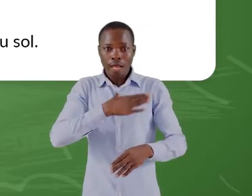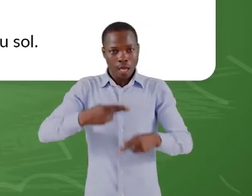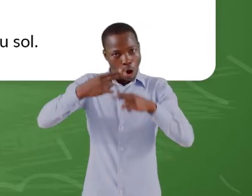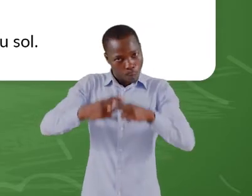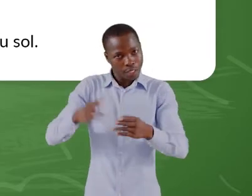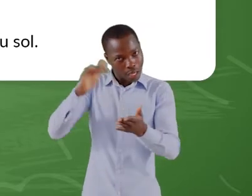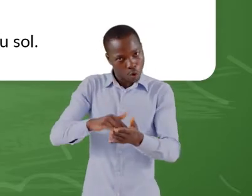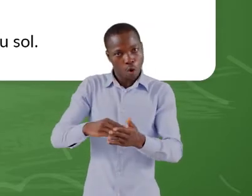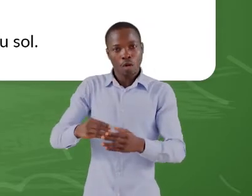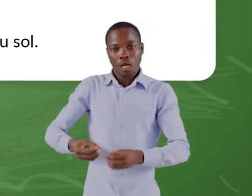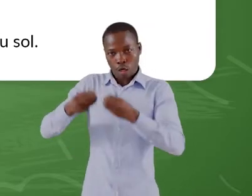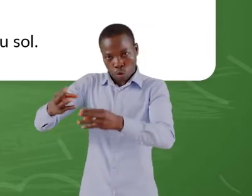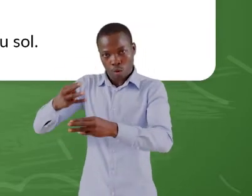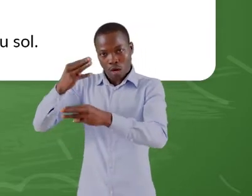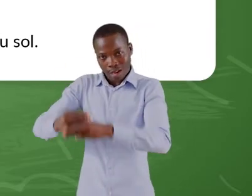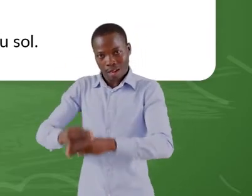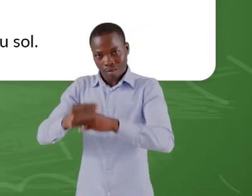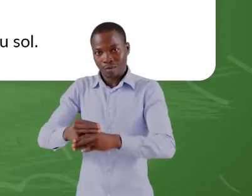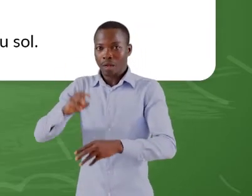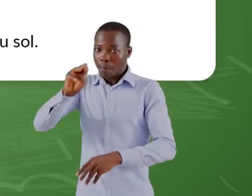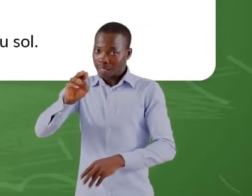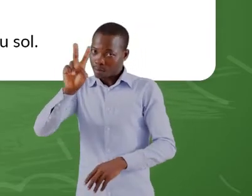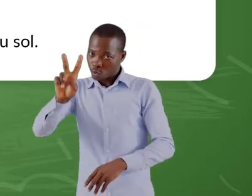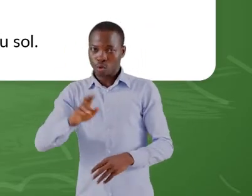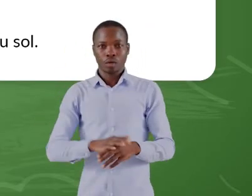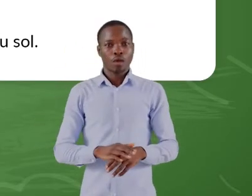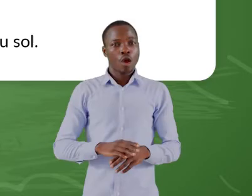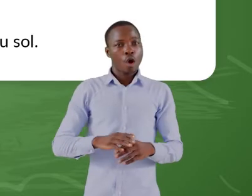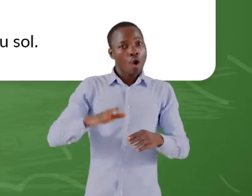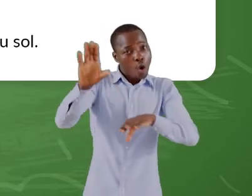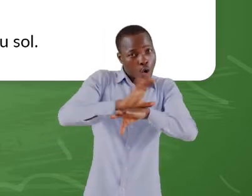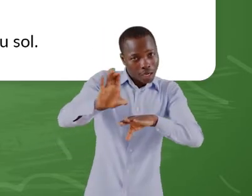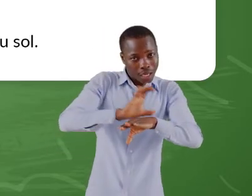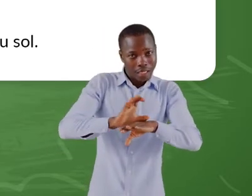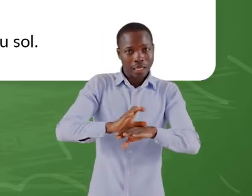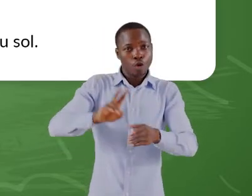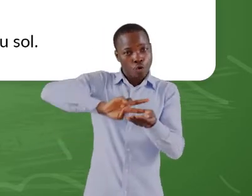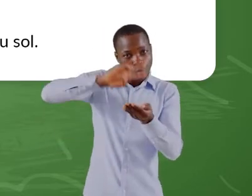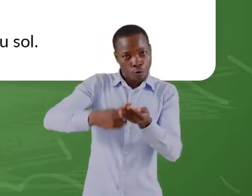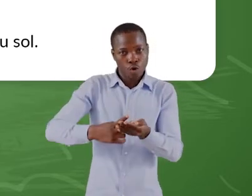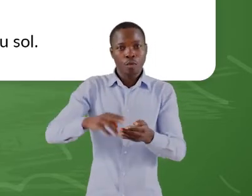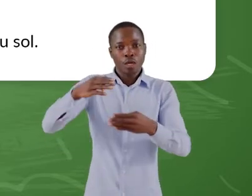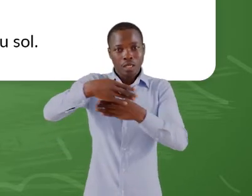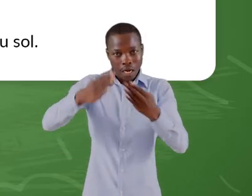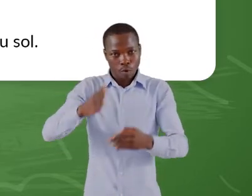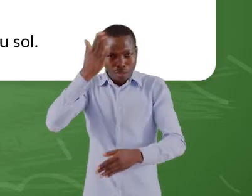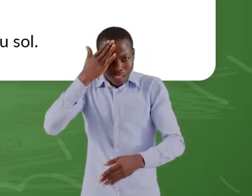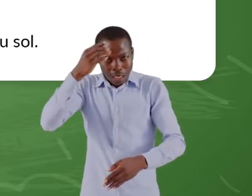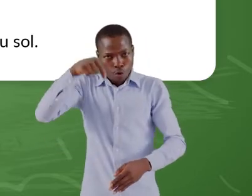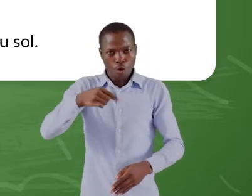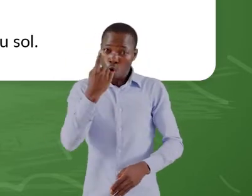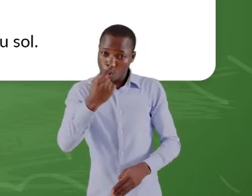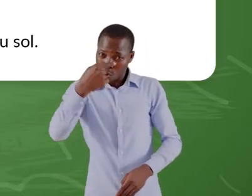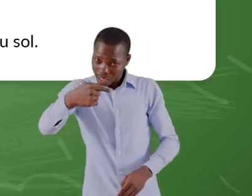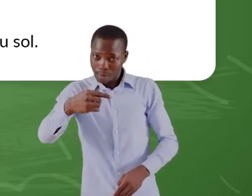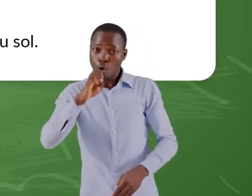pèse, ce qui donne la masse M2. On calcule ensuite le volume de la boîte, sachant qu'un